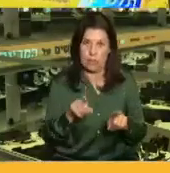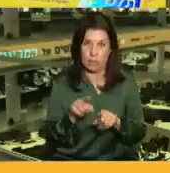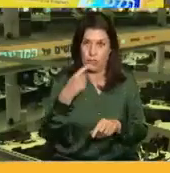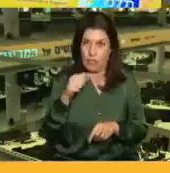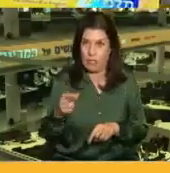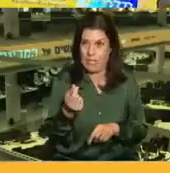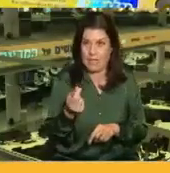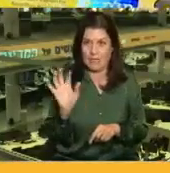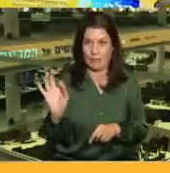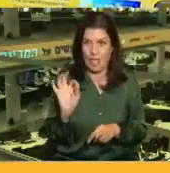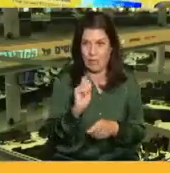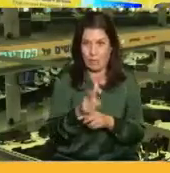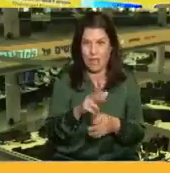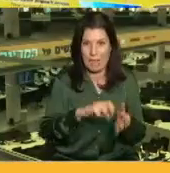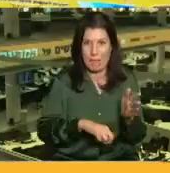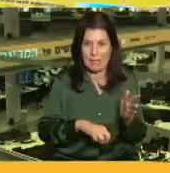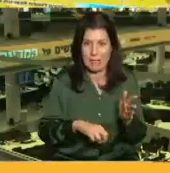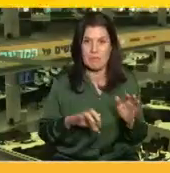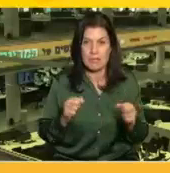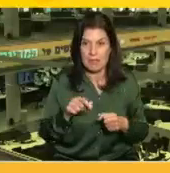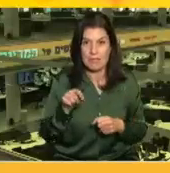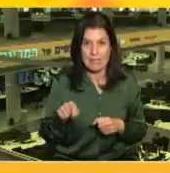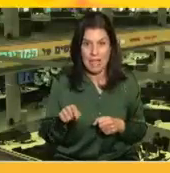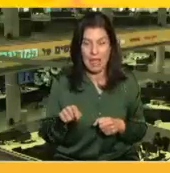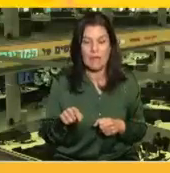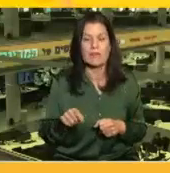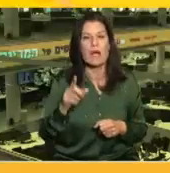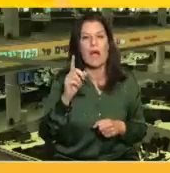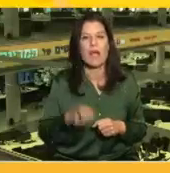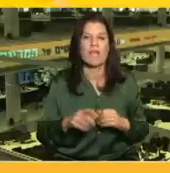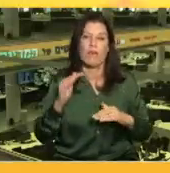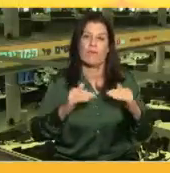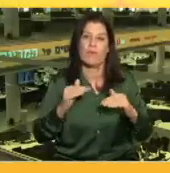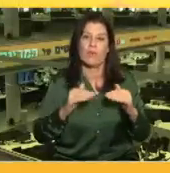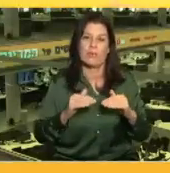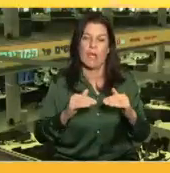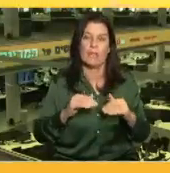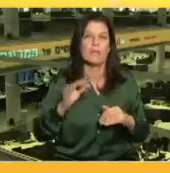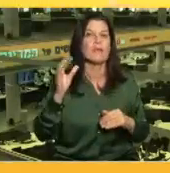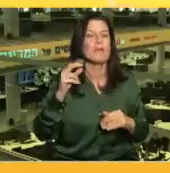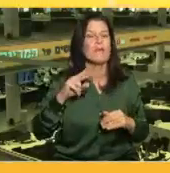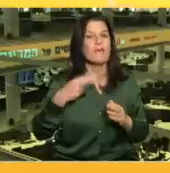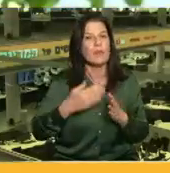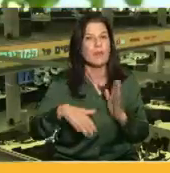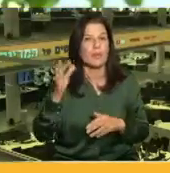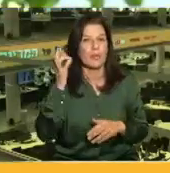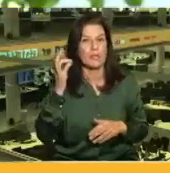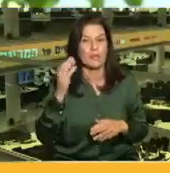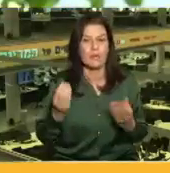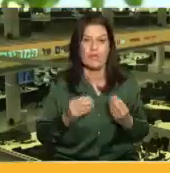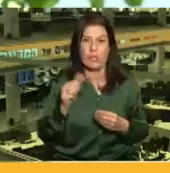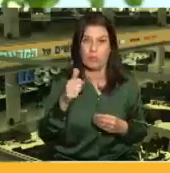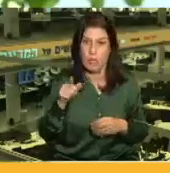משלם המיסים, אכן חייבים שזה יהיה מאוזן מגדרית ויהיו יותר נשים. אז קודם כל, את כבר מרגישה